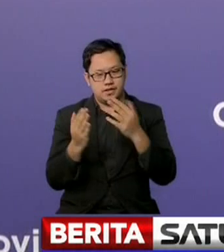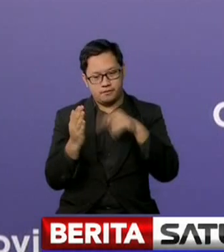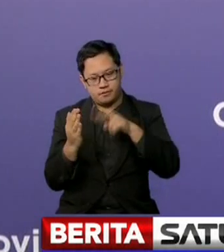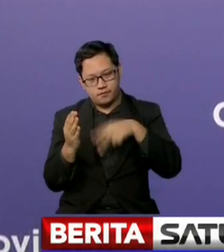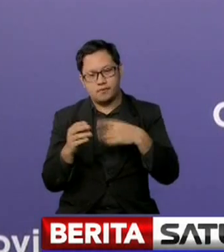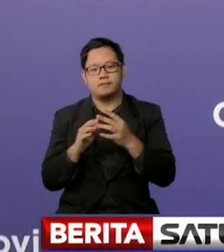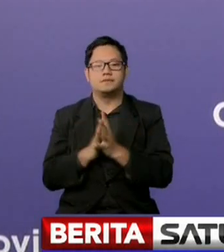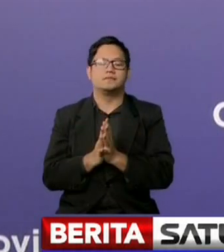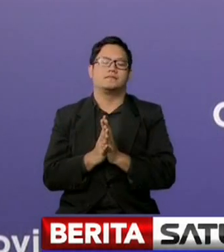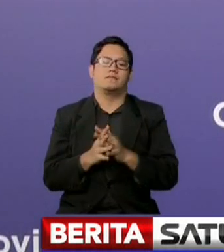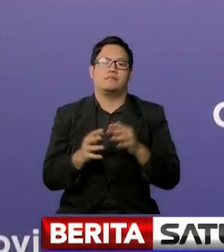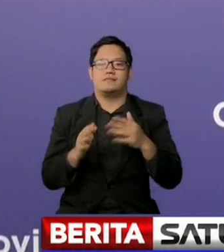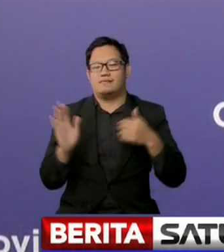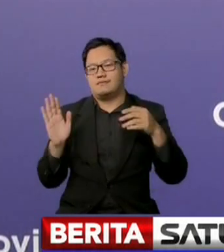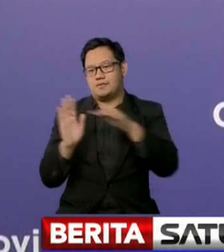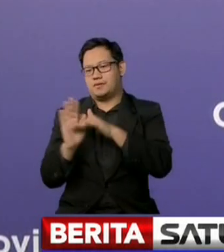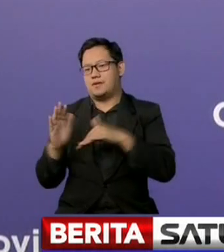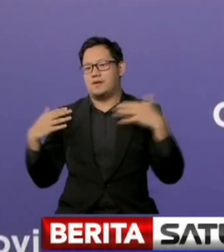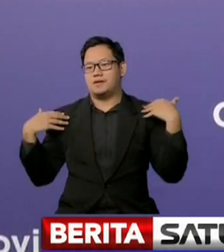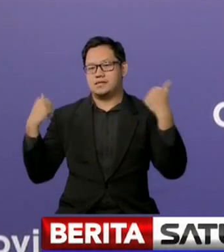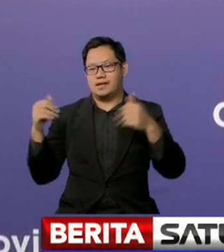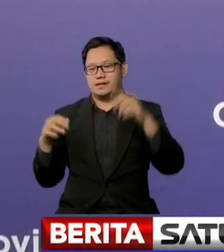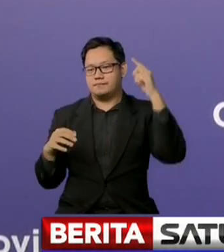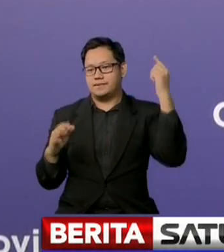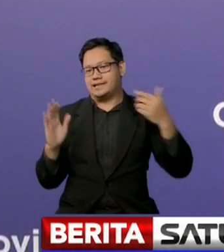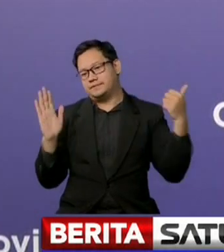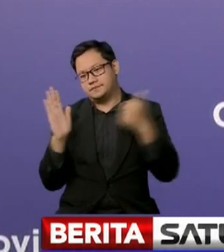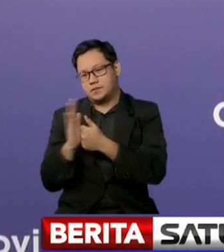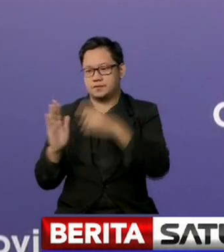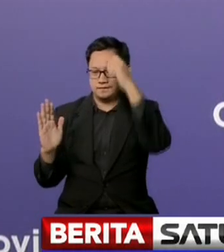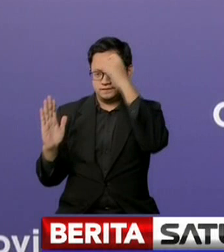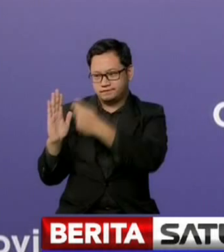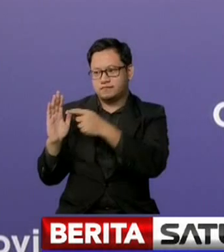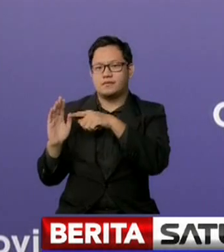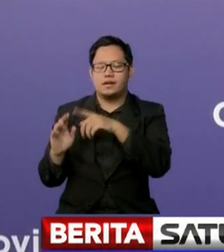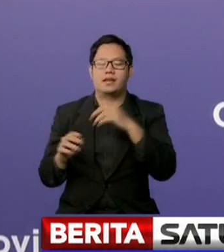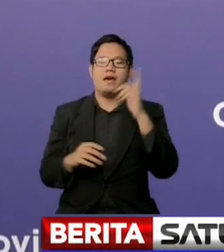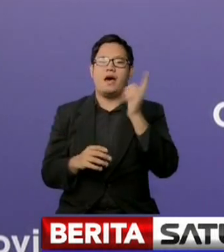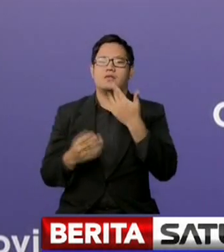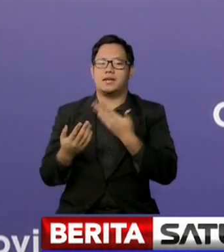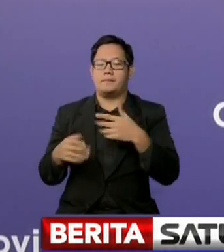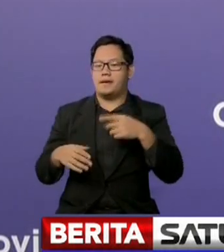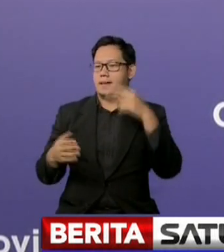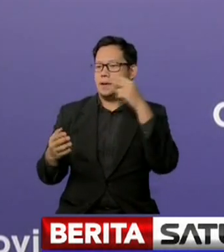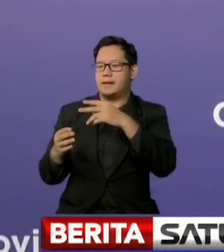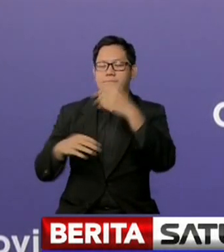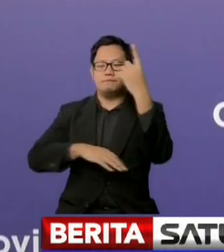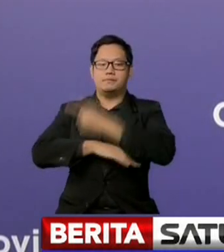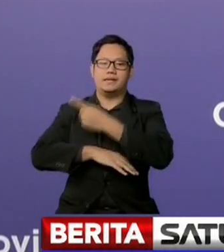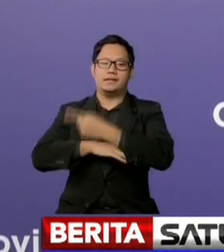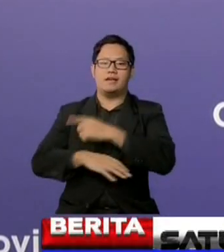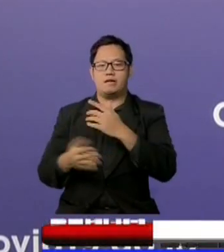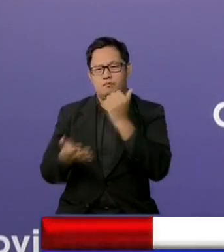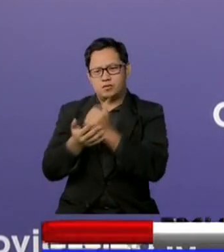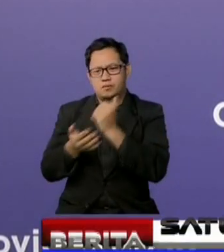dengar dan ikuti anjuran pemerintah yang disiarkan resmi setiap hari dan hanya percaya berita yang terbukti kebenarannya hindari